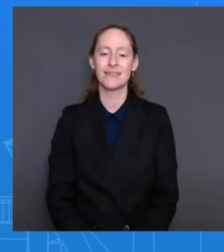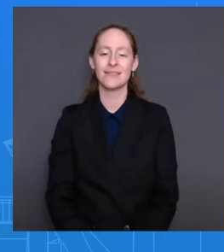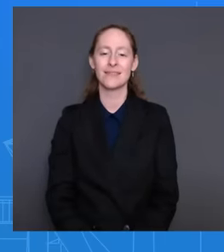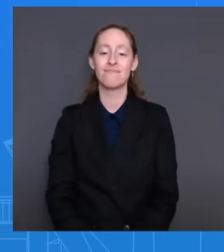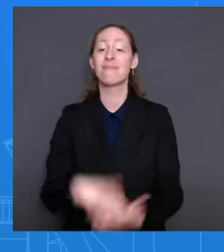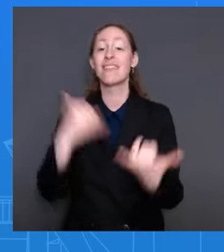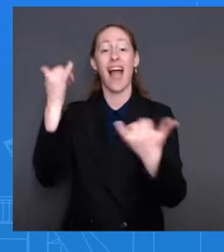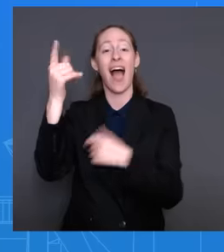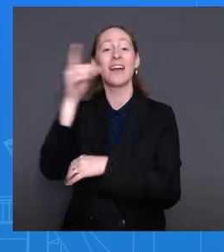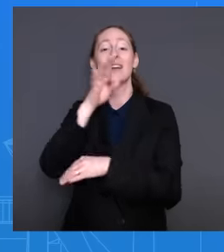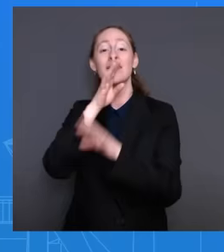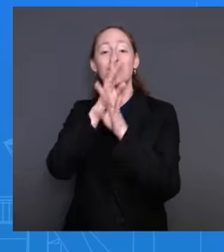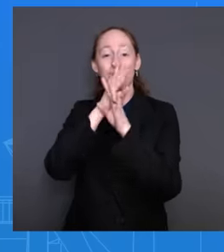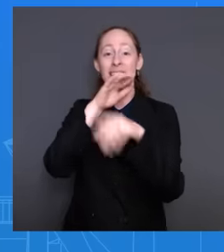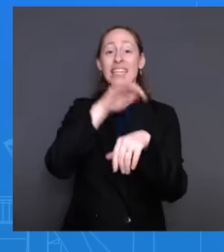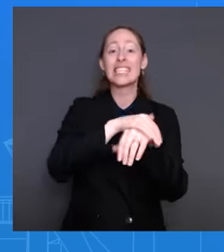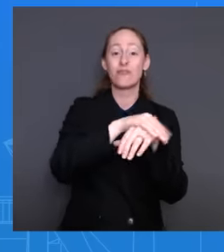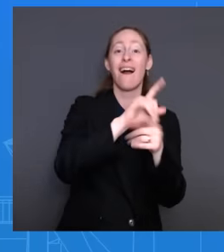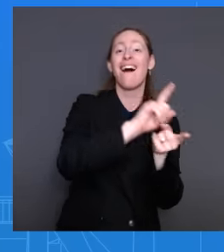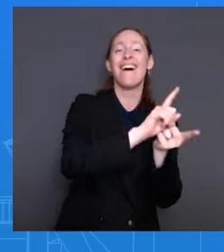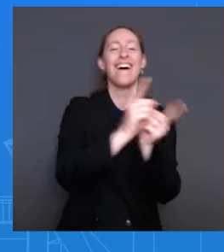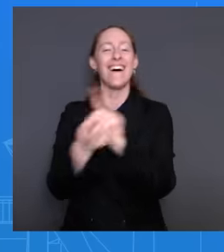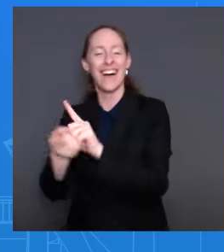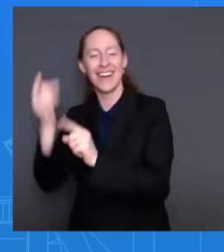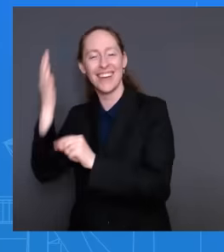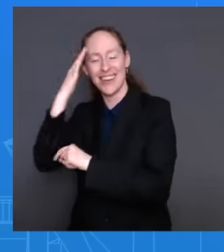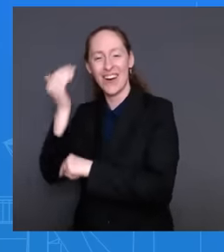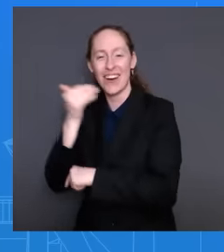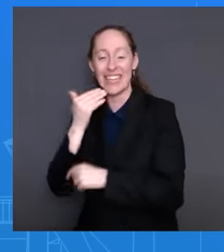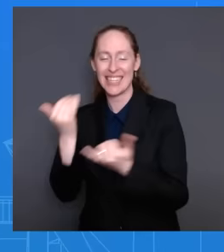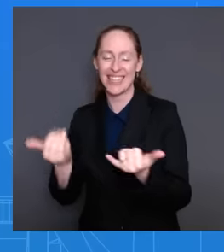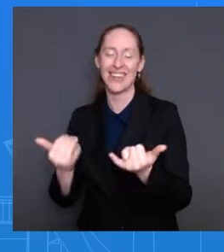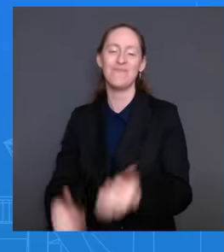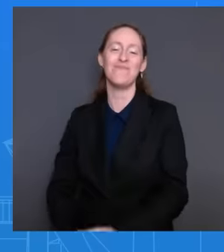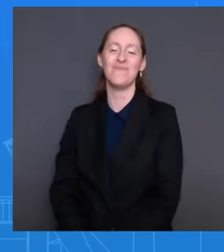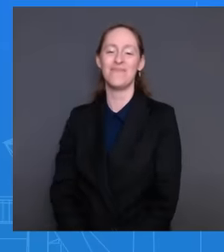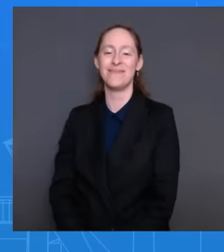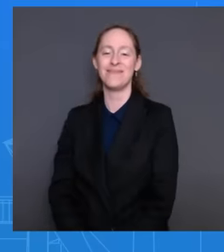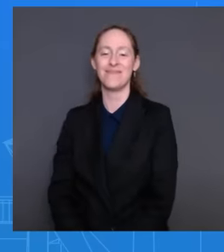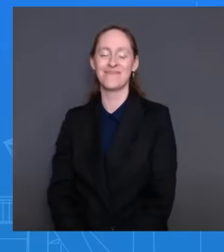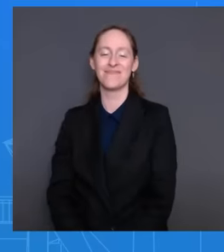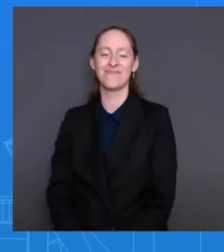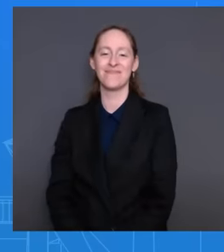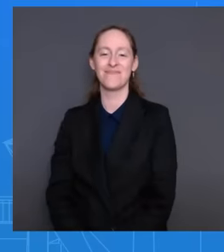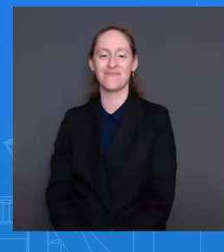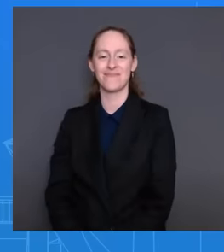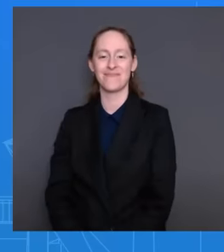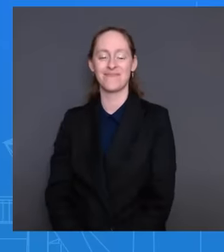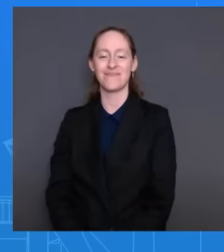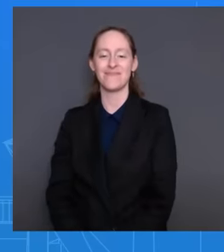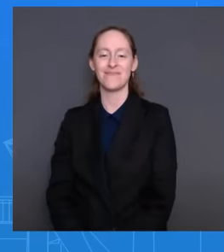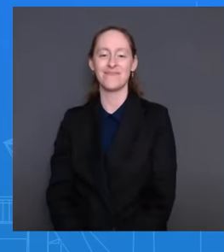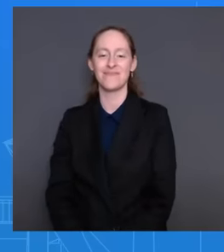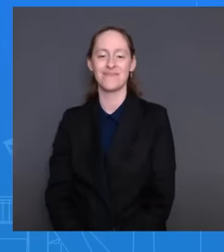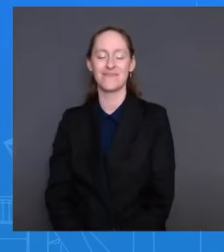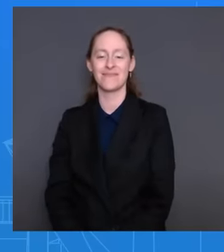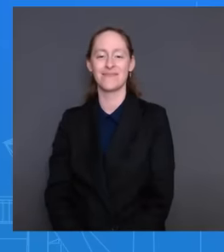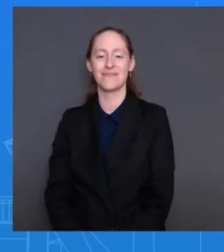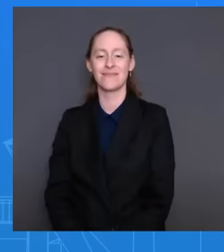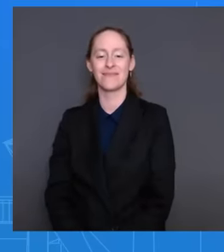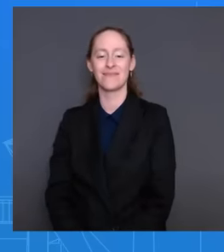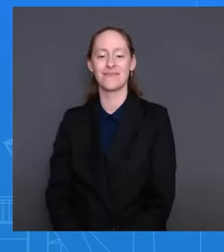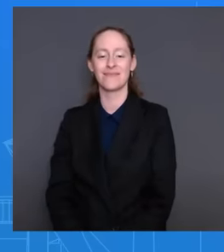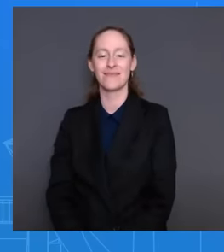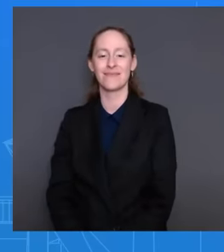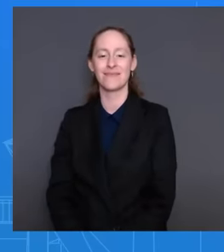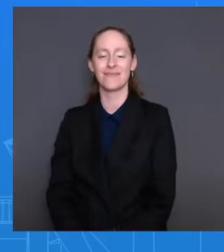자리를 가지게 되어 정말 큰 영광입니다. Jun said today is the last day of the AANHPI Heritage Month. We joined the White House to stand